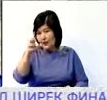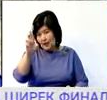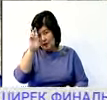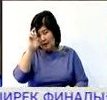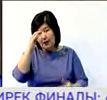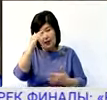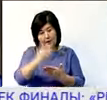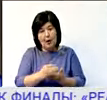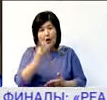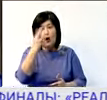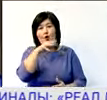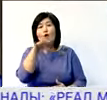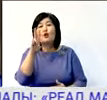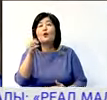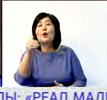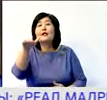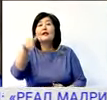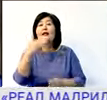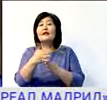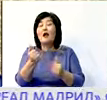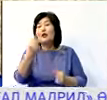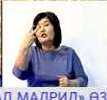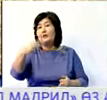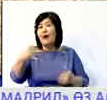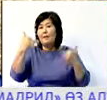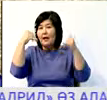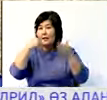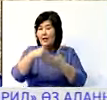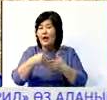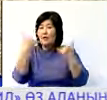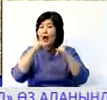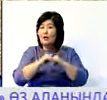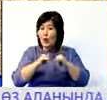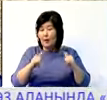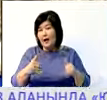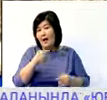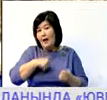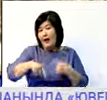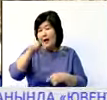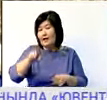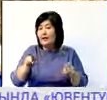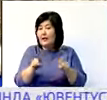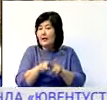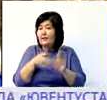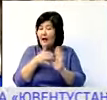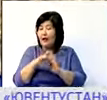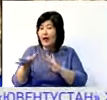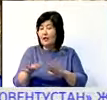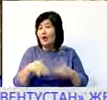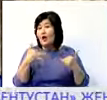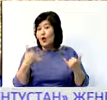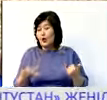мемлекеттік бағдарламамен 3 миллион теңге несие алған болатын. Оған 20 бас сиыр алып, мал басын көбейтті. Кәсіпкерліктің қыр-сырына қаныққан шаруа